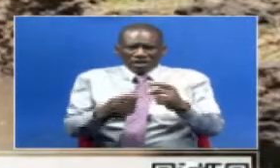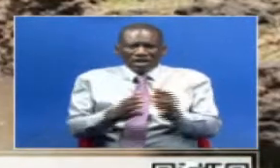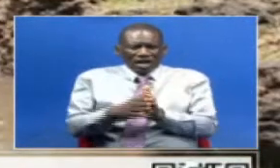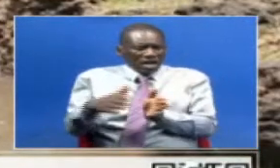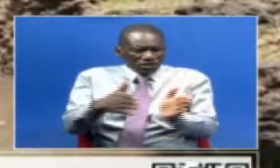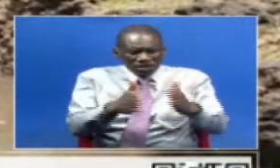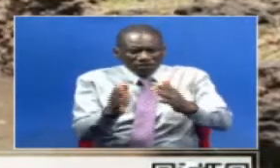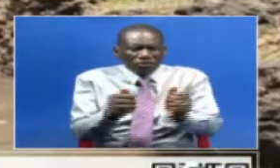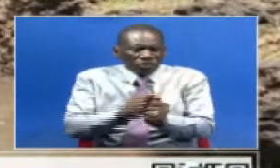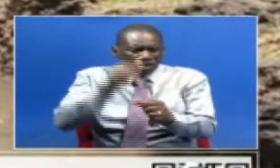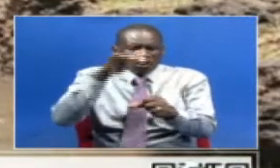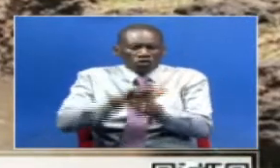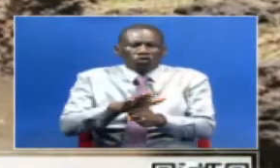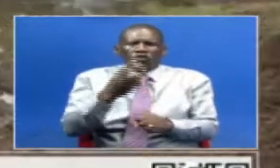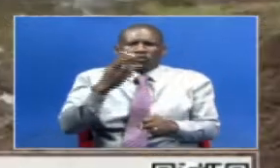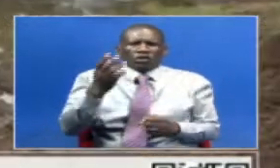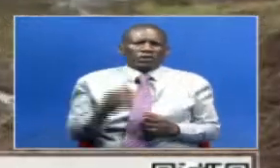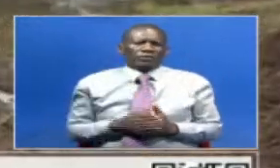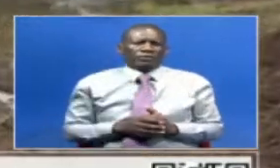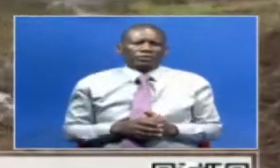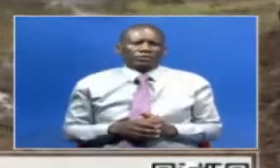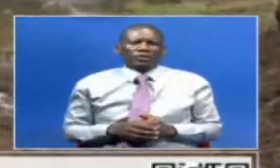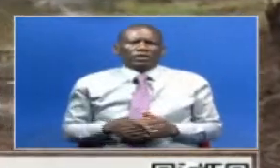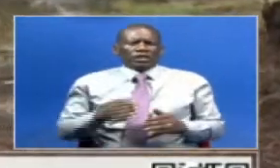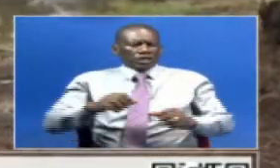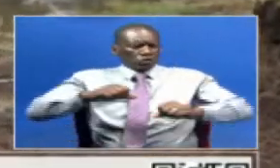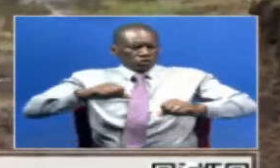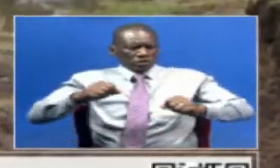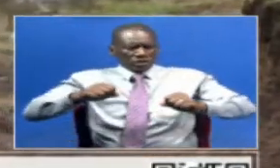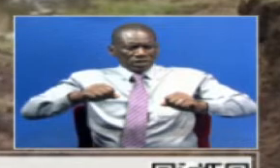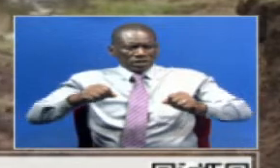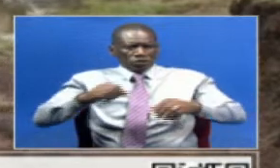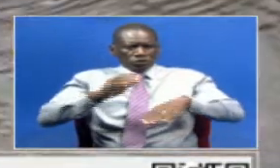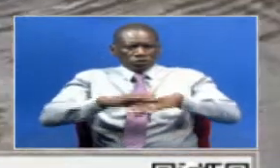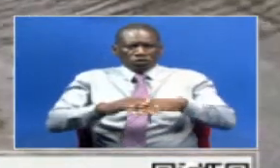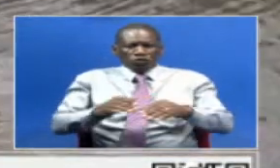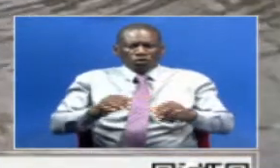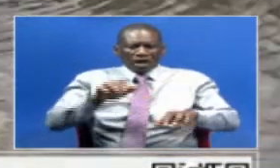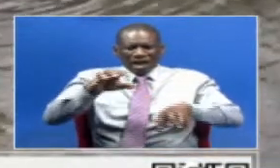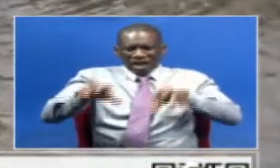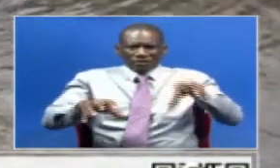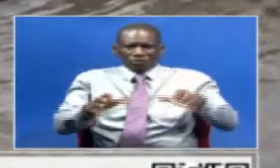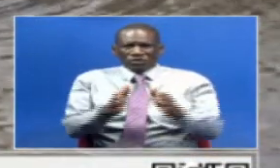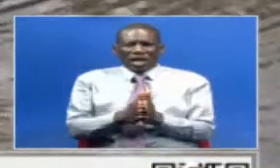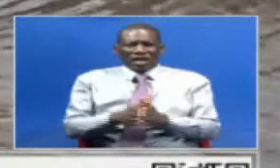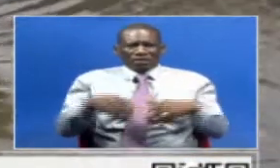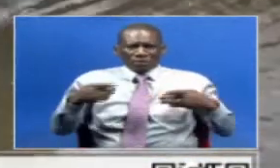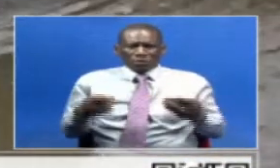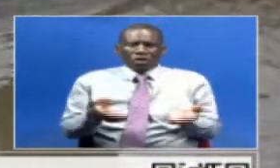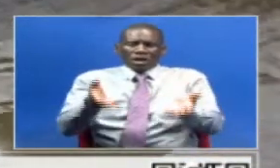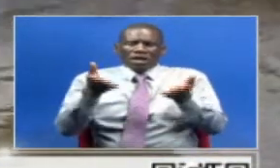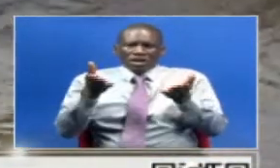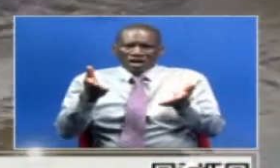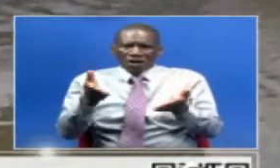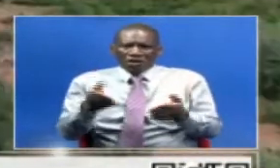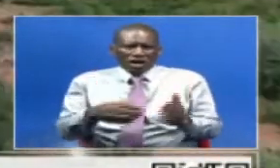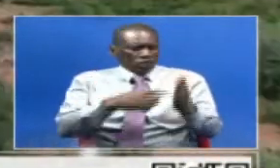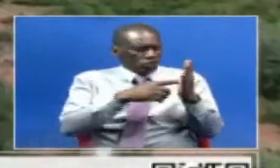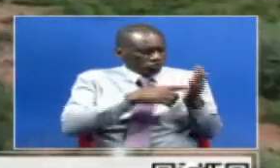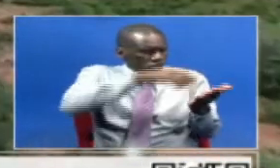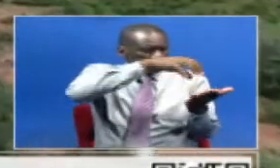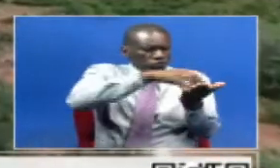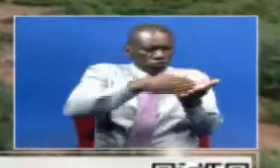maji mengi. Ilikuwa fahari kwa mifugo hawa na wenyeji. Na sasa nitakupa taswira